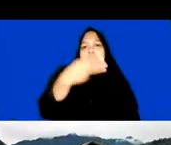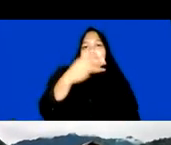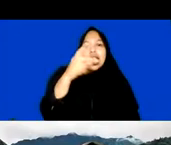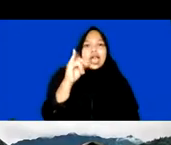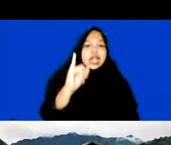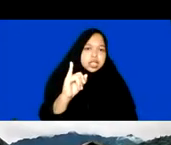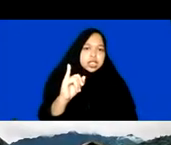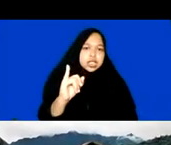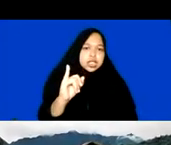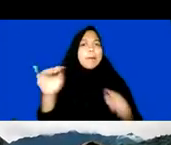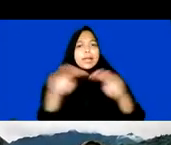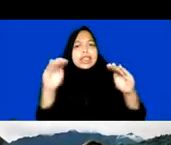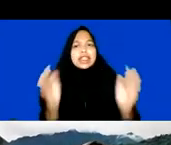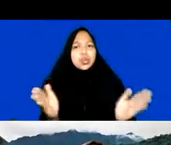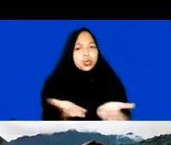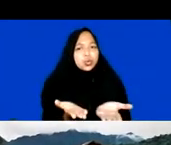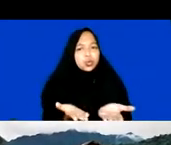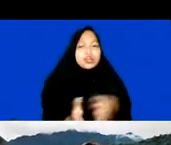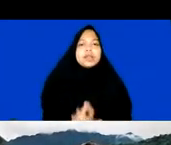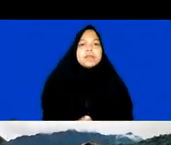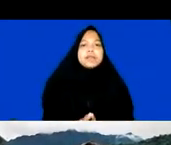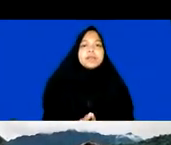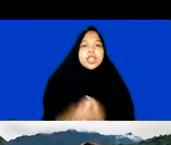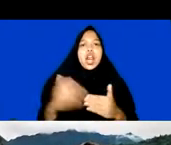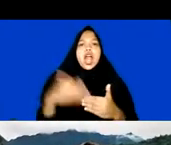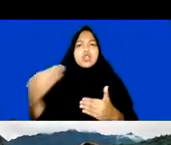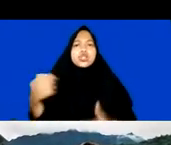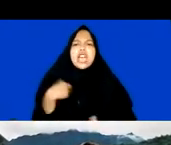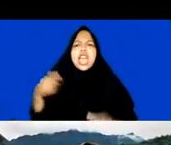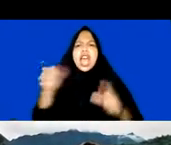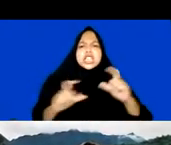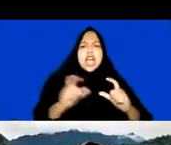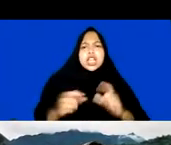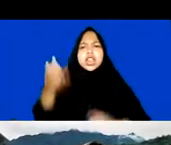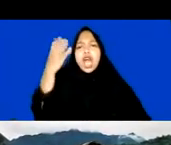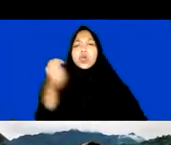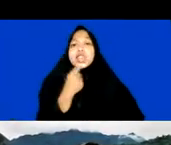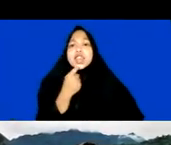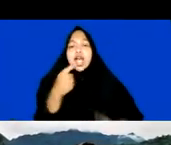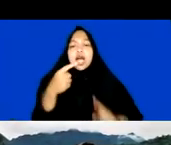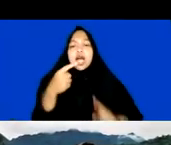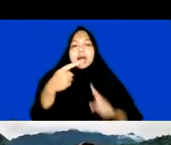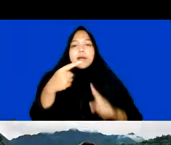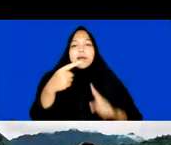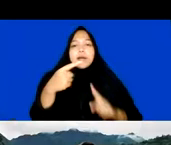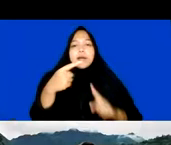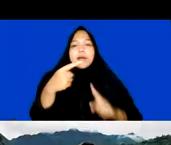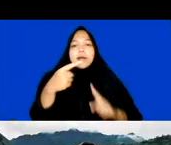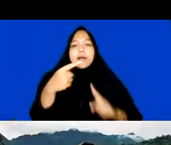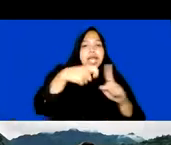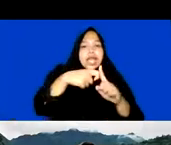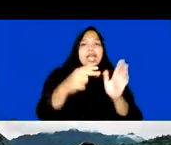teknis finishing gitu kan. Nah, di situ ya banyak teknis sih, ada yang kayak aku bilang tadi ya, painting bisa,